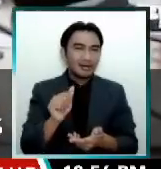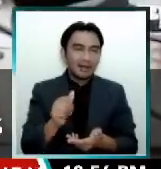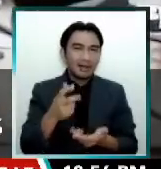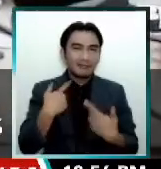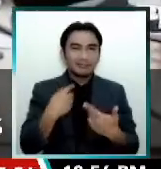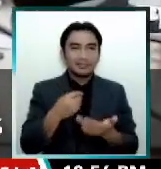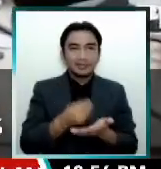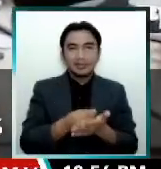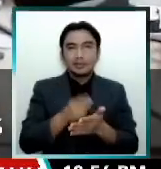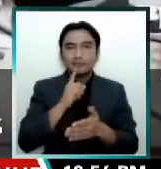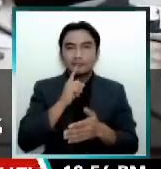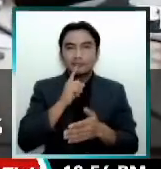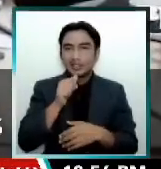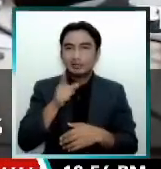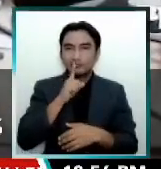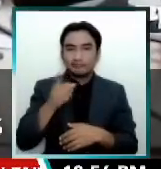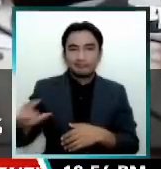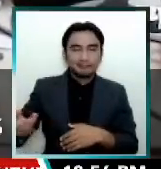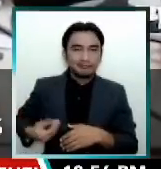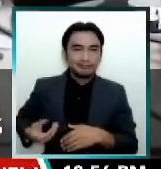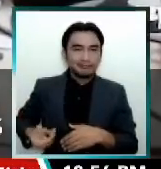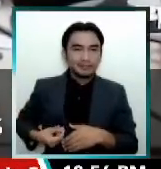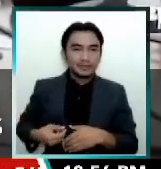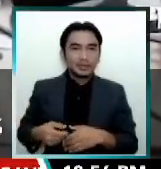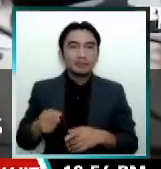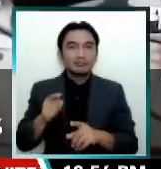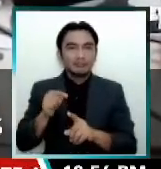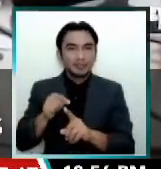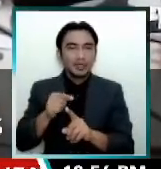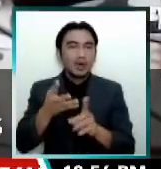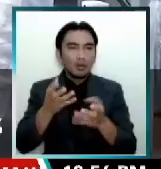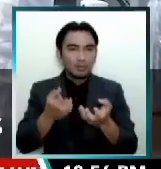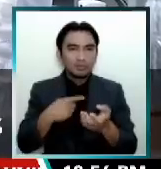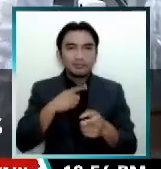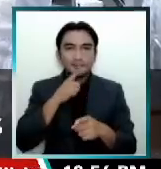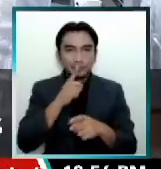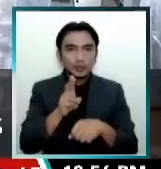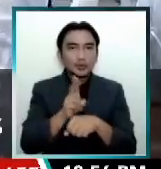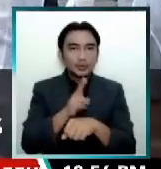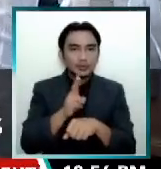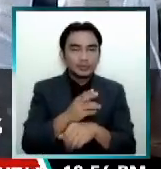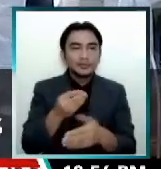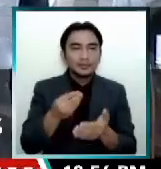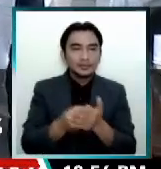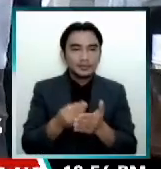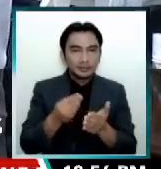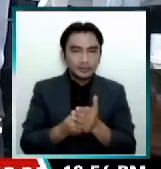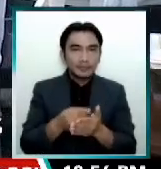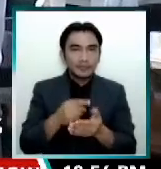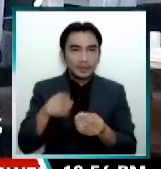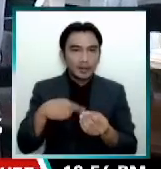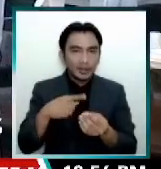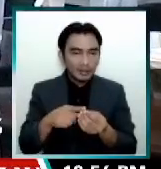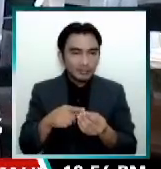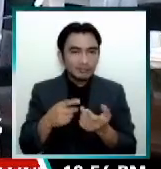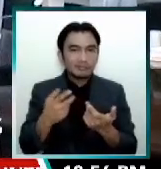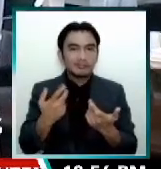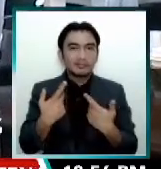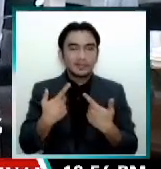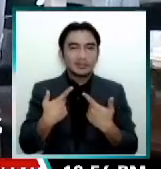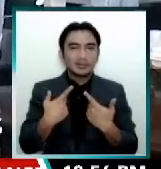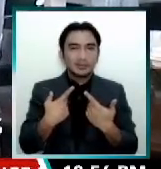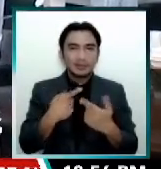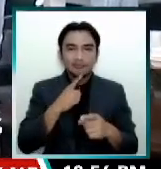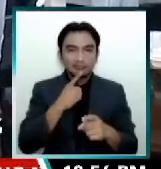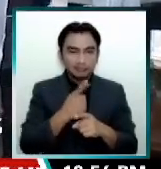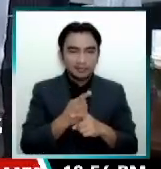Nais din ni Senador Sherwin Gatchalian na masigurong magagamit ng tama ang Maharlika Fund sa pamamagitan ng safeguard sa batas at pagtiyak na maganda